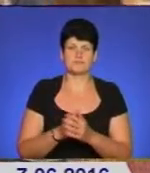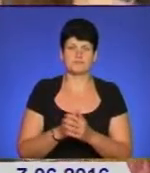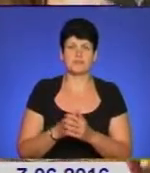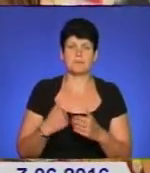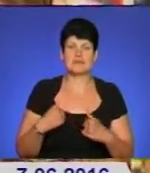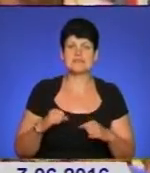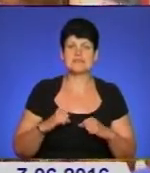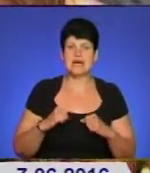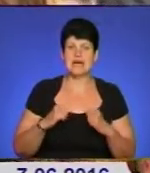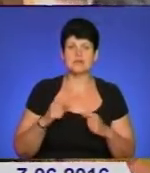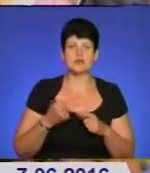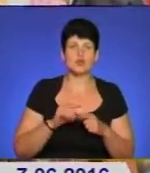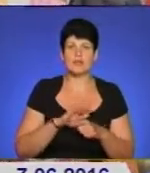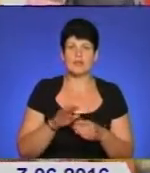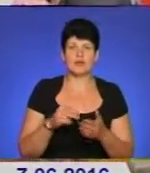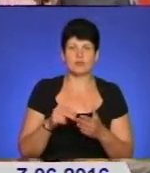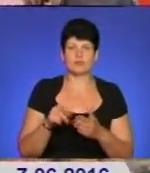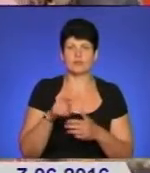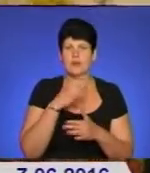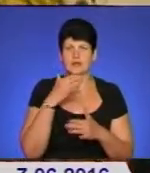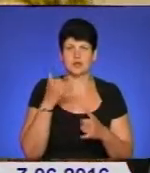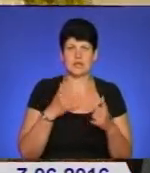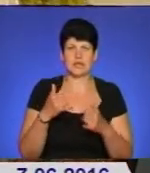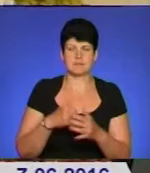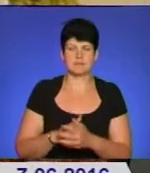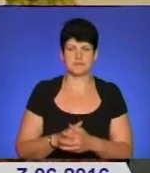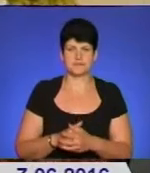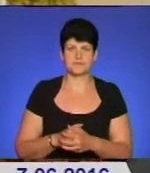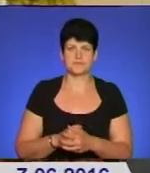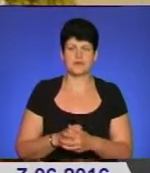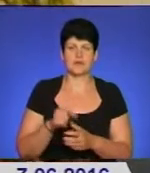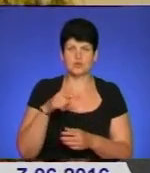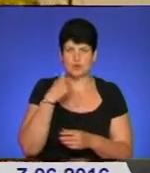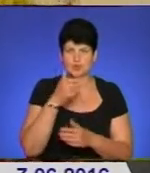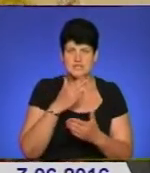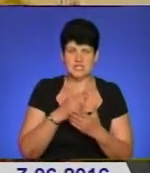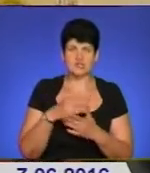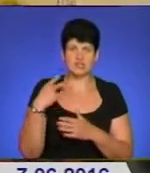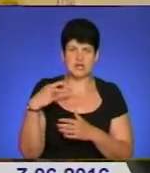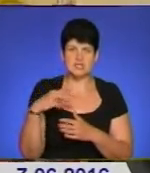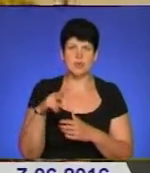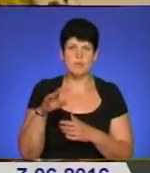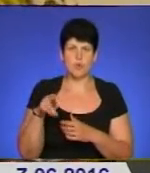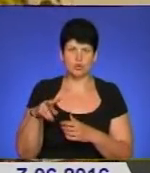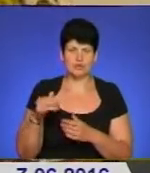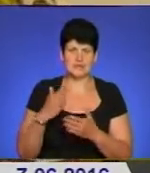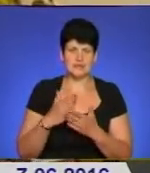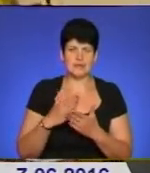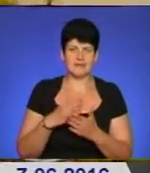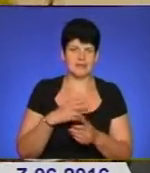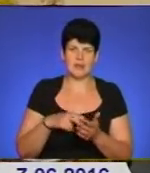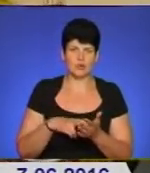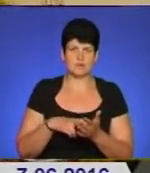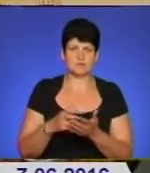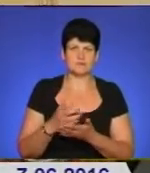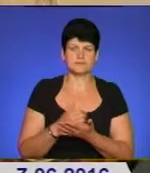на слово продавцям. Хто не вірить, чекає, поки доспіють домашні плоди. Ми такого не купляємо, тому що ми маємо полуницю вдома.